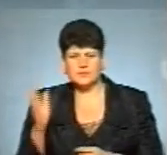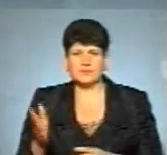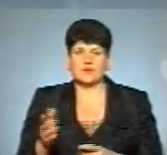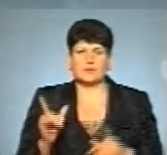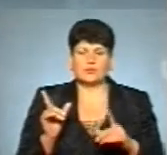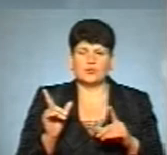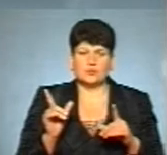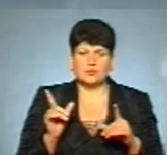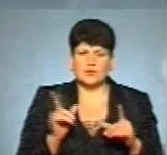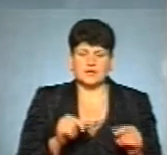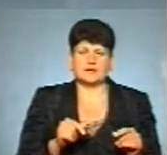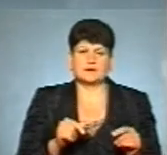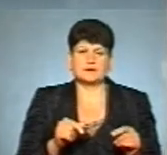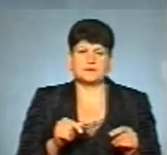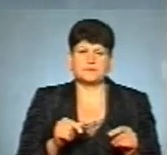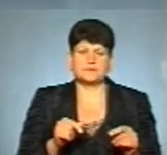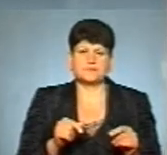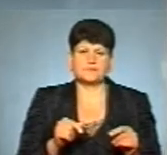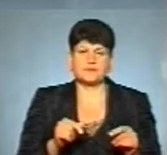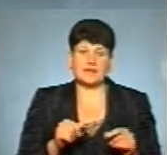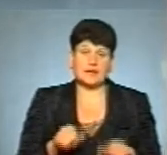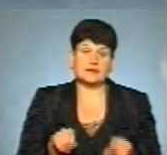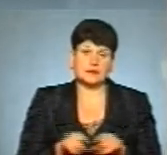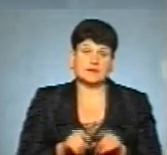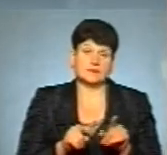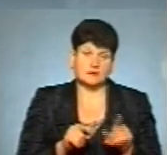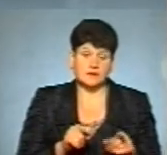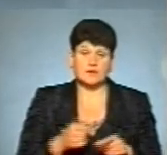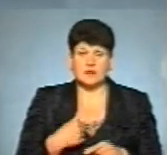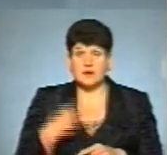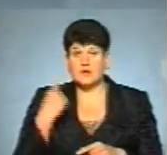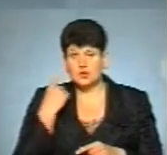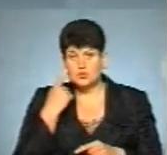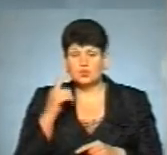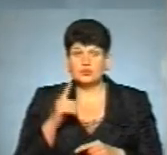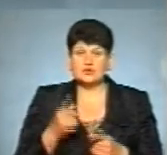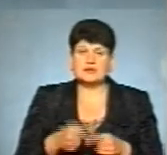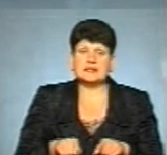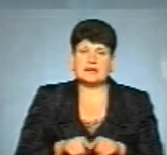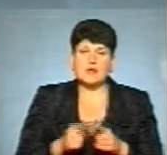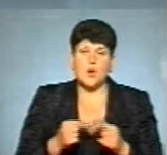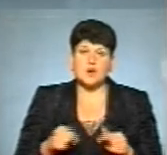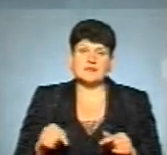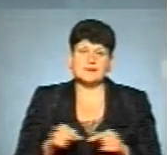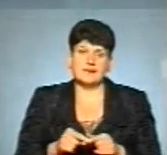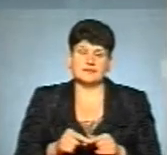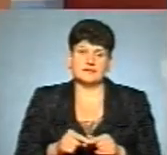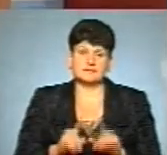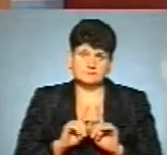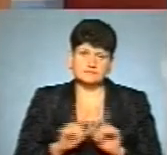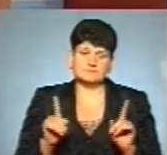з інших міст, з інших областей. І таким чином, я думаю, що якісь організатори, яскраві,